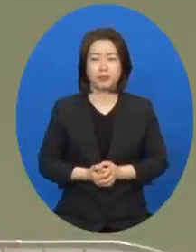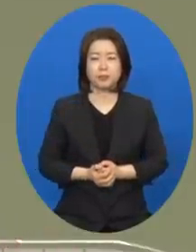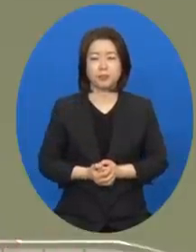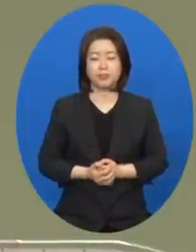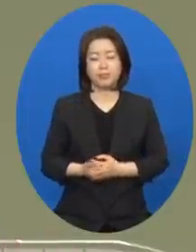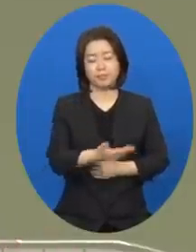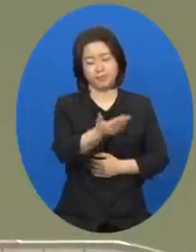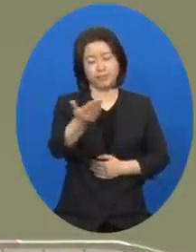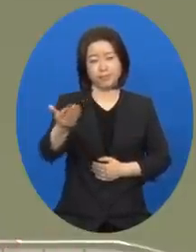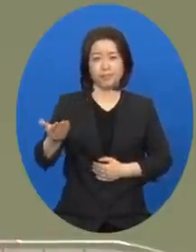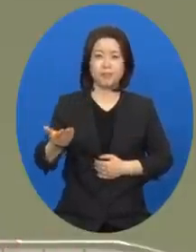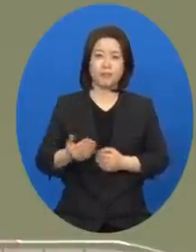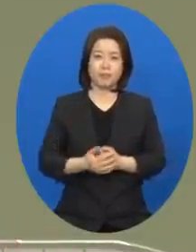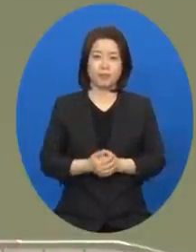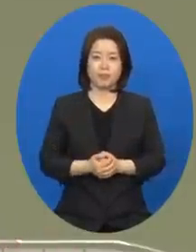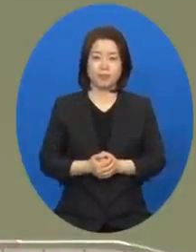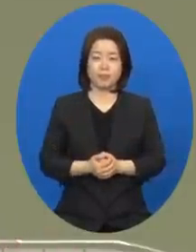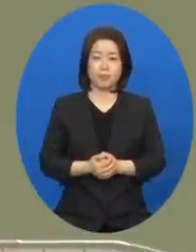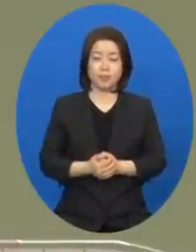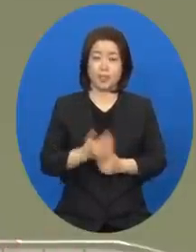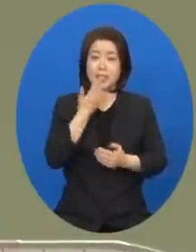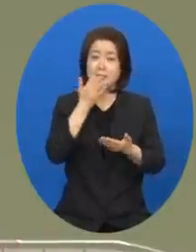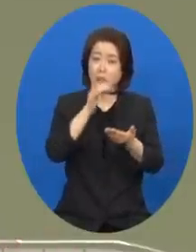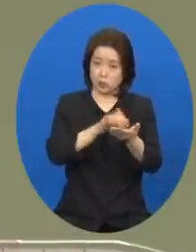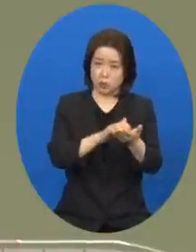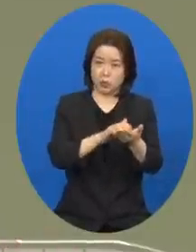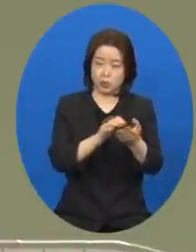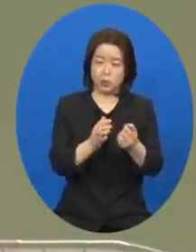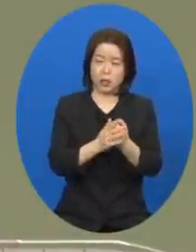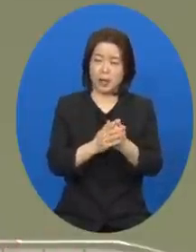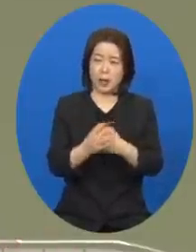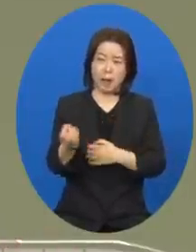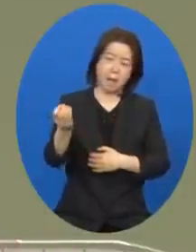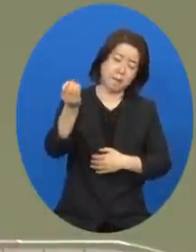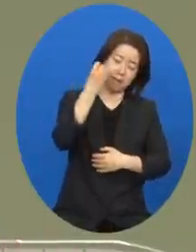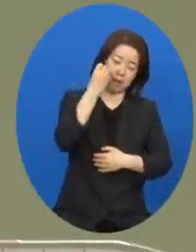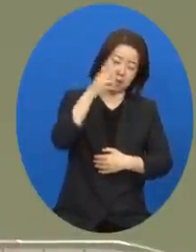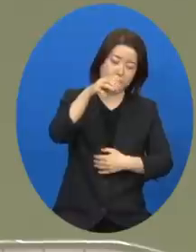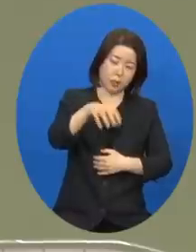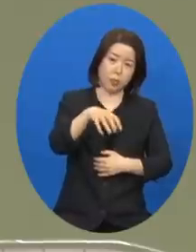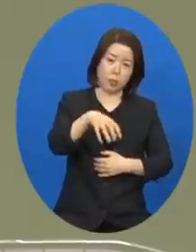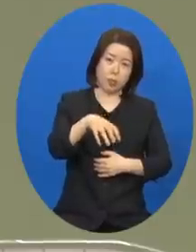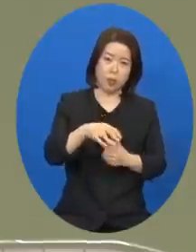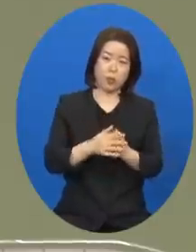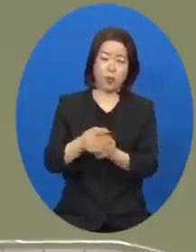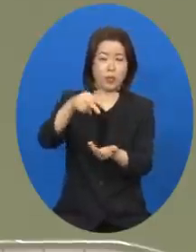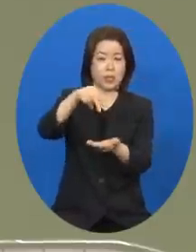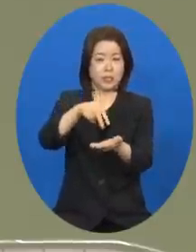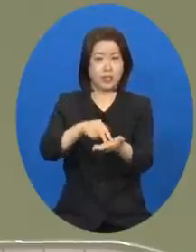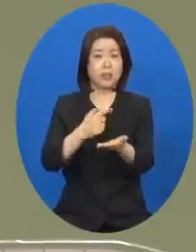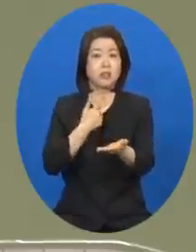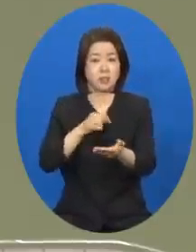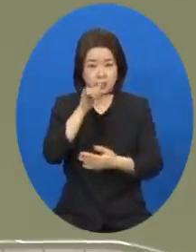성도 여러분, 돌에 맞는 자리에 서보셨나요?